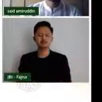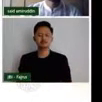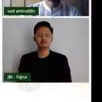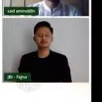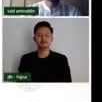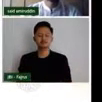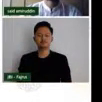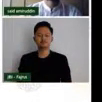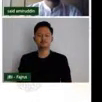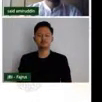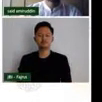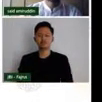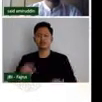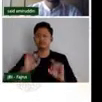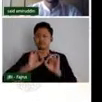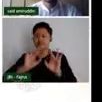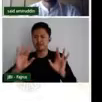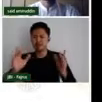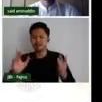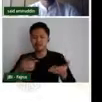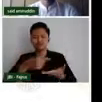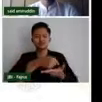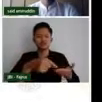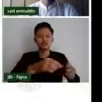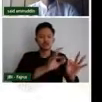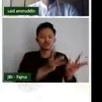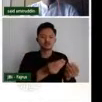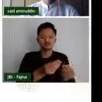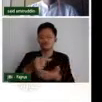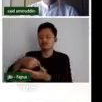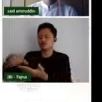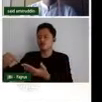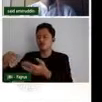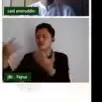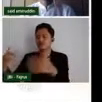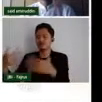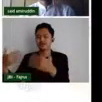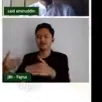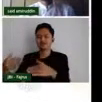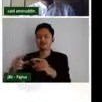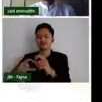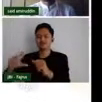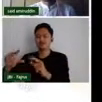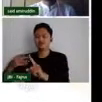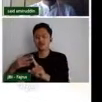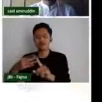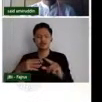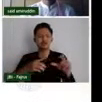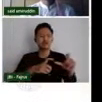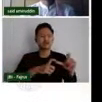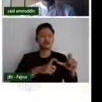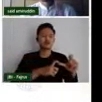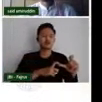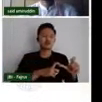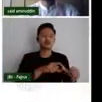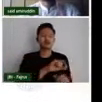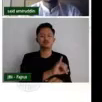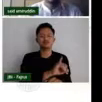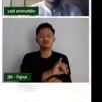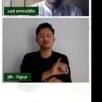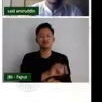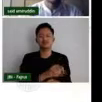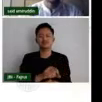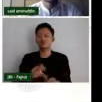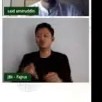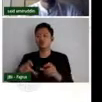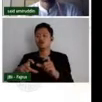yang agak sedikit jauh, yaitu antara sekolah inklusi dengan sekolah luar biasa. Di mana di sekolah inklusi itu ada anak-anak yang normal,